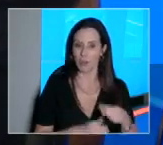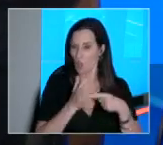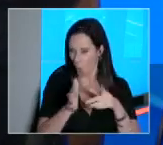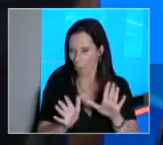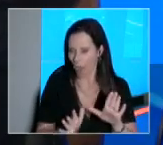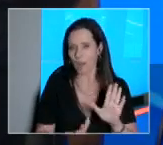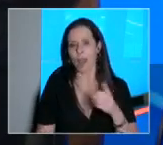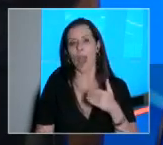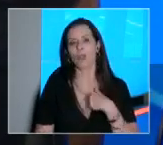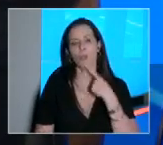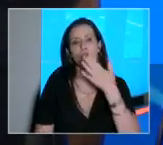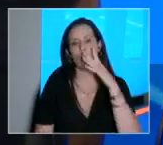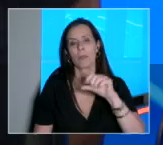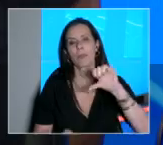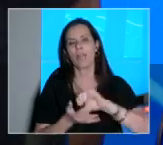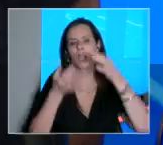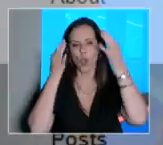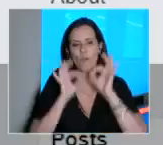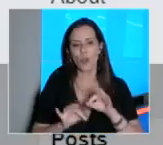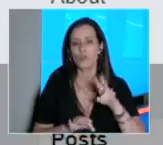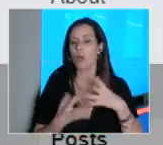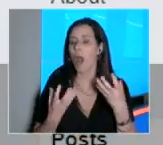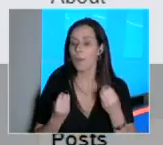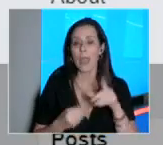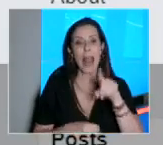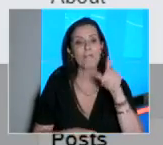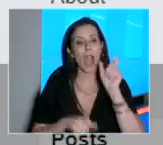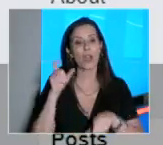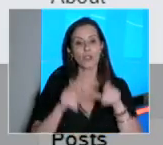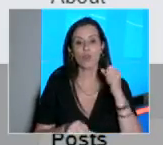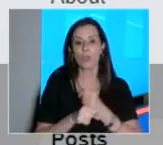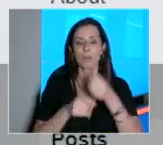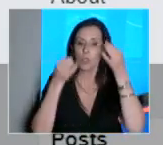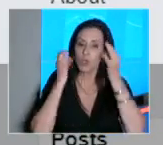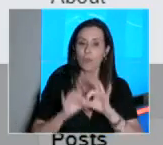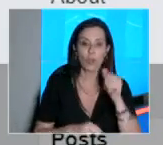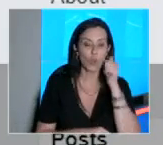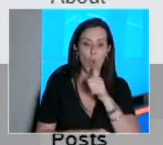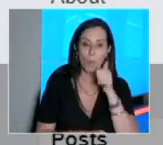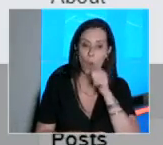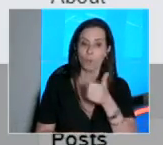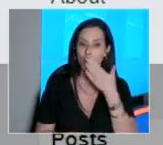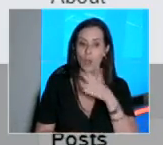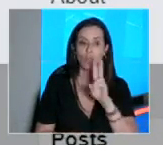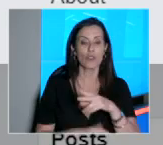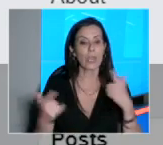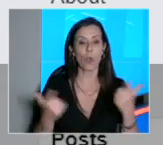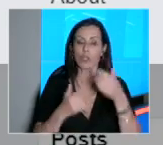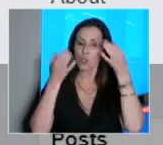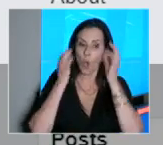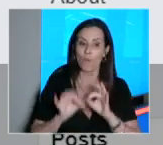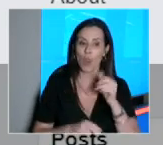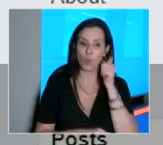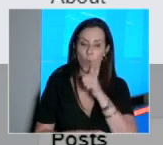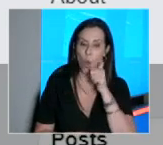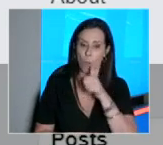נכון? אז אנחנו אומרים שירושלים היא בירת הסובלנות, כי יש פה קהילה של 1,000 אנשים שמתעסקים בסובלנות כל יום בירושלים, יש אירוע של סובלנות כל